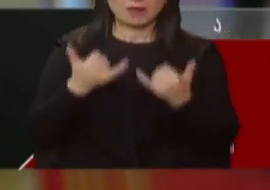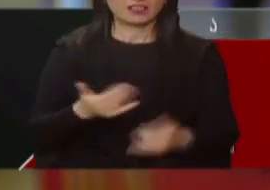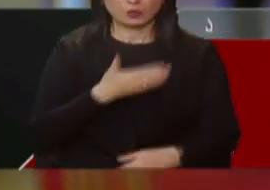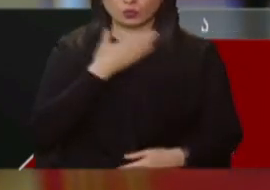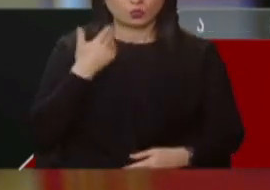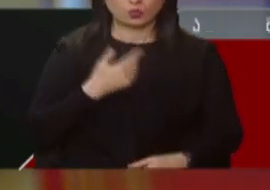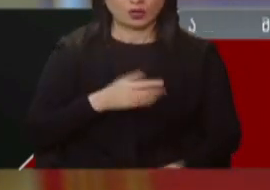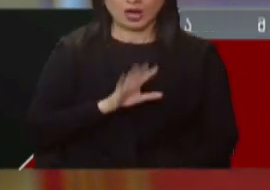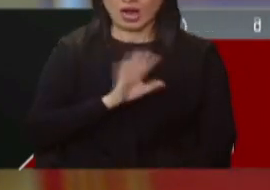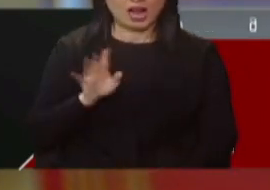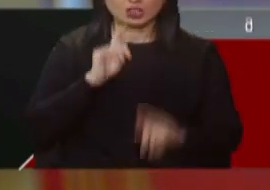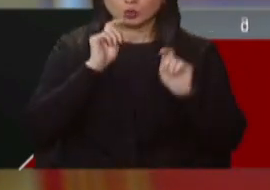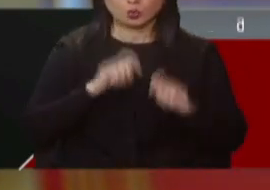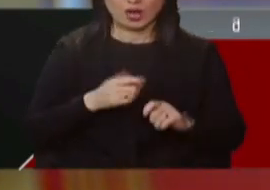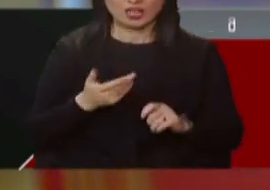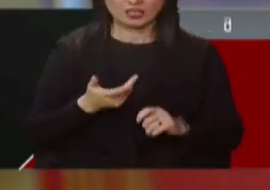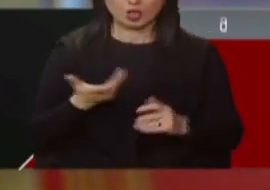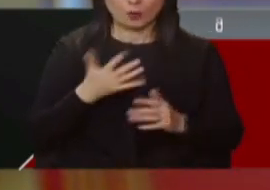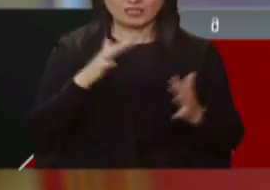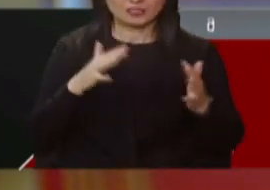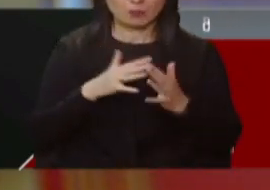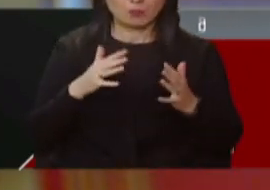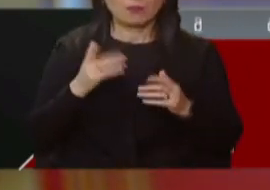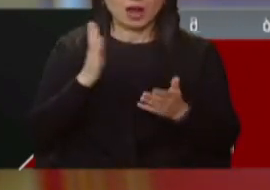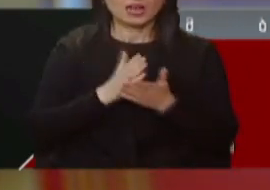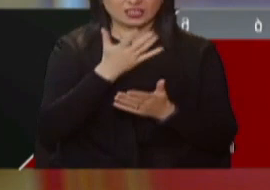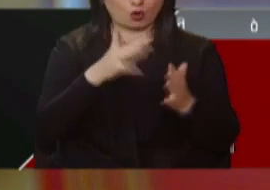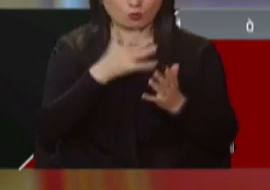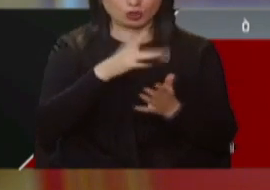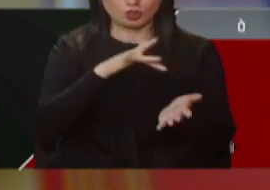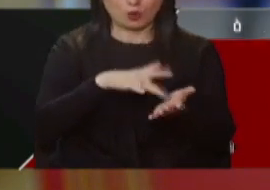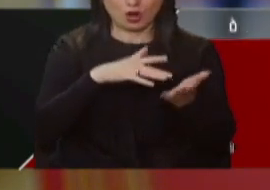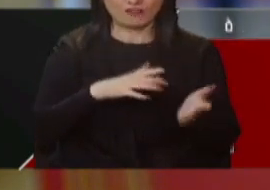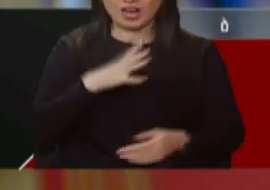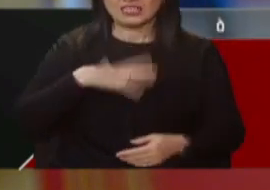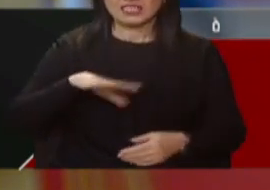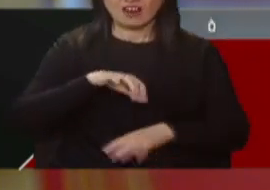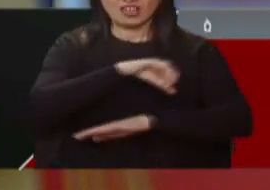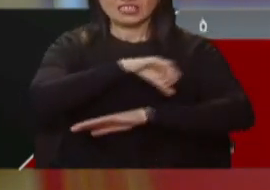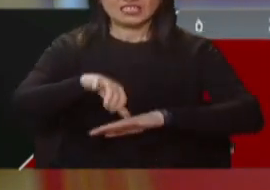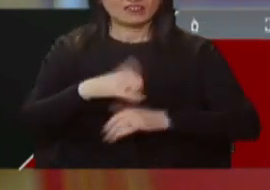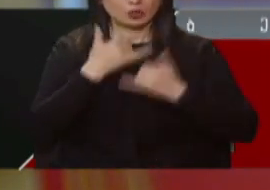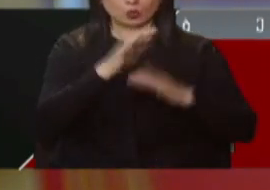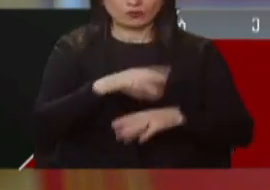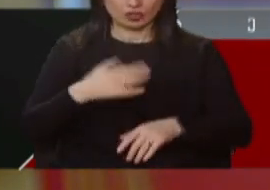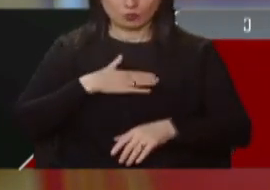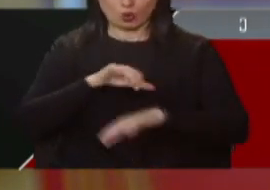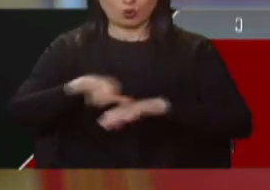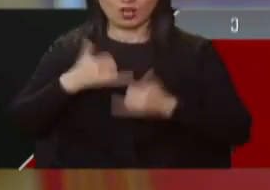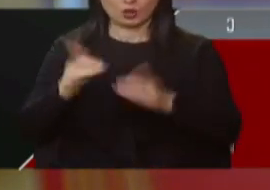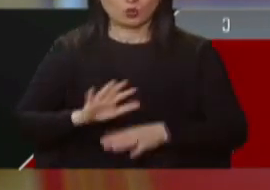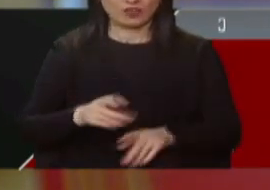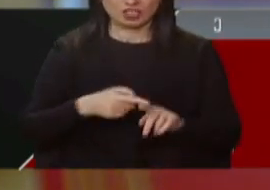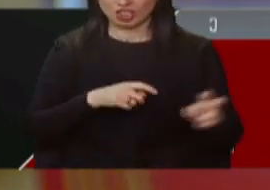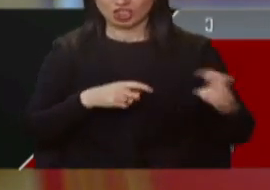არცემს არც უკრაინის, რომის მოქალაქეც არის საზღვრებს და არც საქართველოს საზღვრებს და არაჟნებთან ერთად შემოიბარა